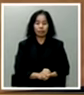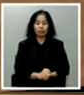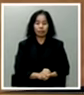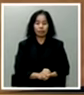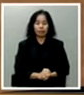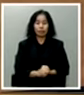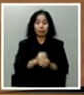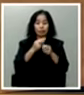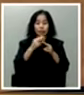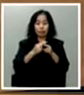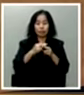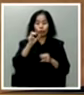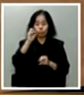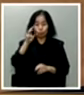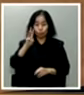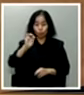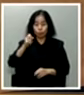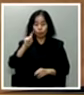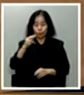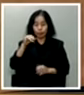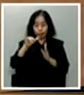ารอสอโควิดพวงงาม